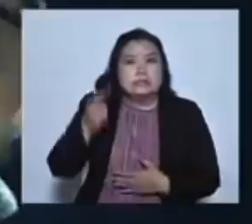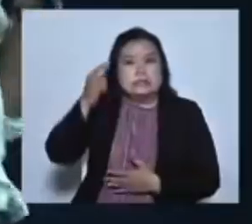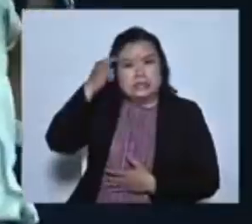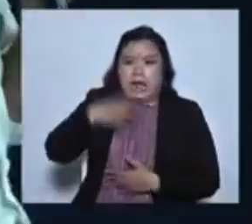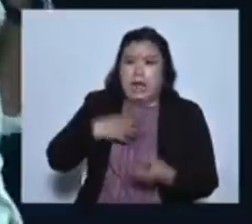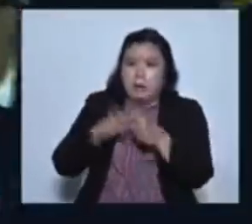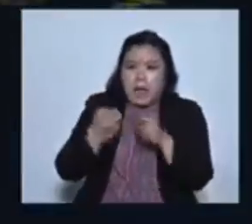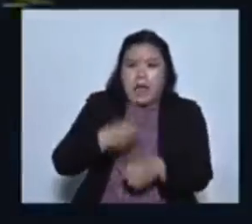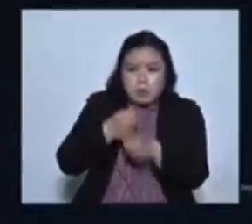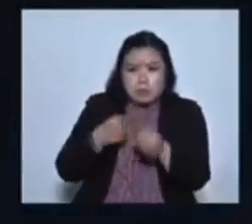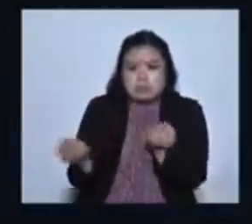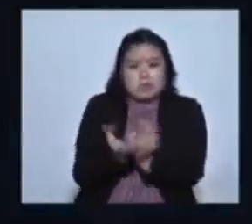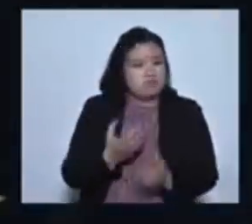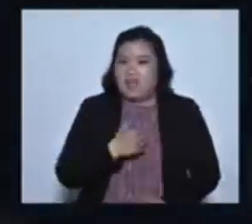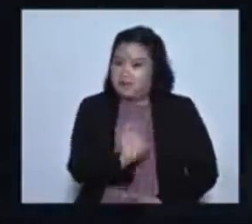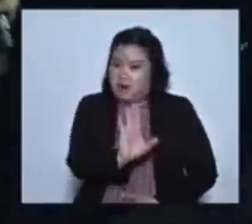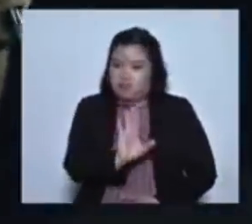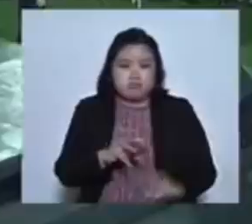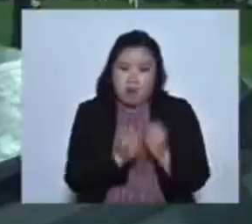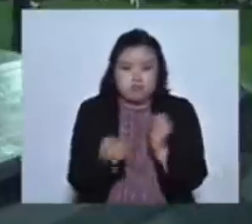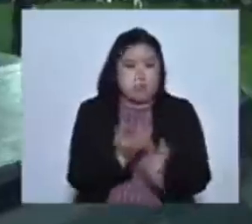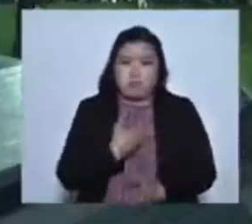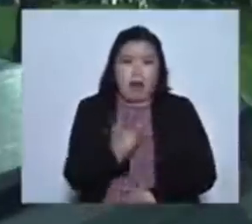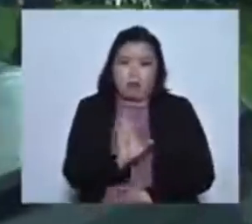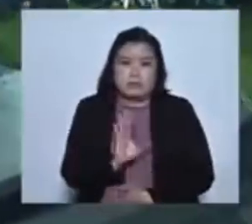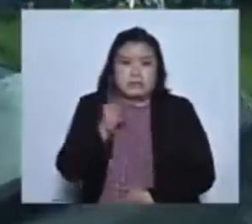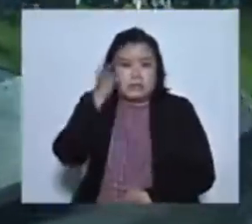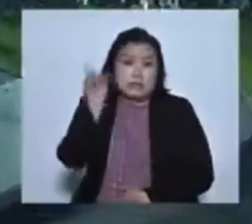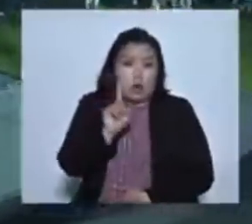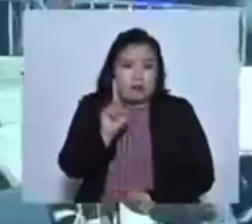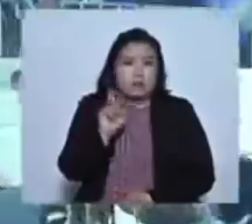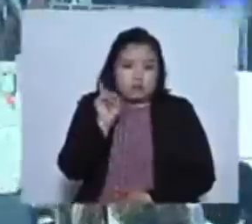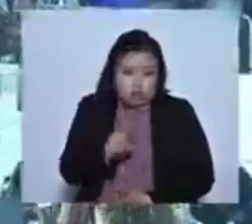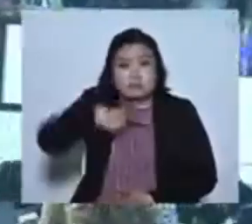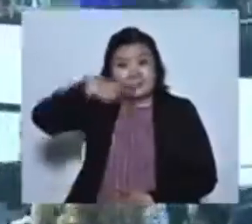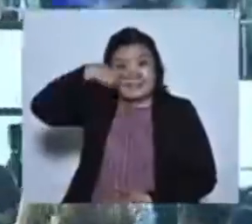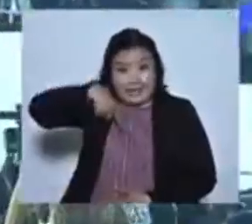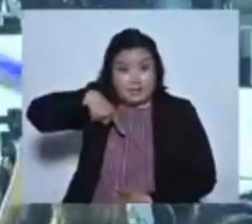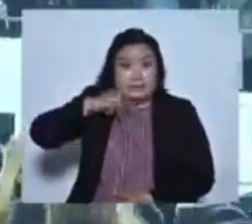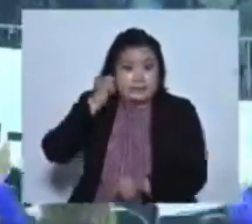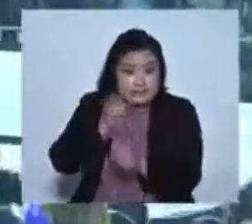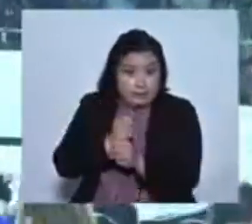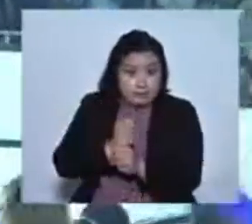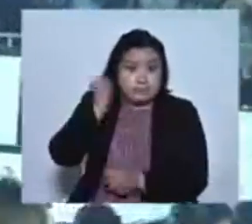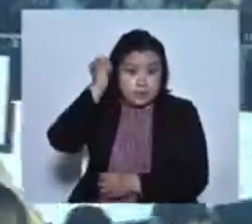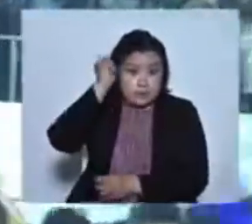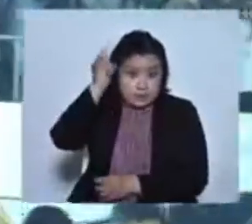ขึ้นมาอีกต้องไม่มีวิกฤตขึ้นมาอีกโดยเด็ดขาดเข้าใจเข้าใจนะ